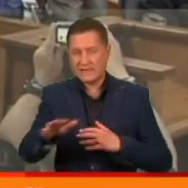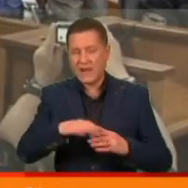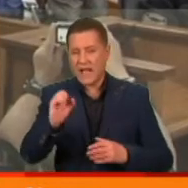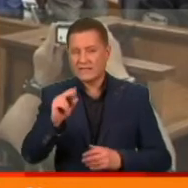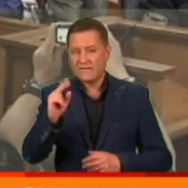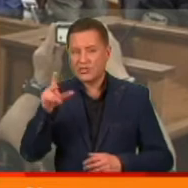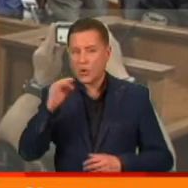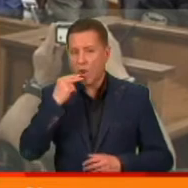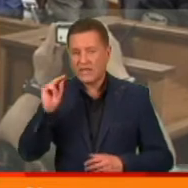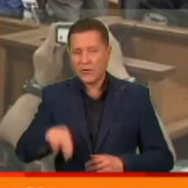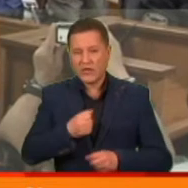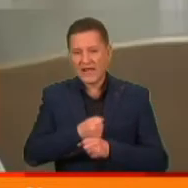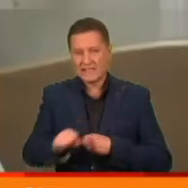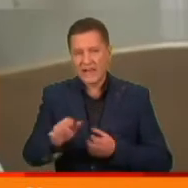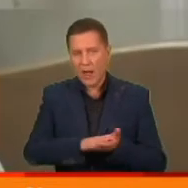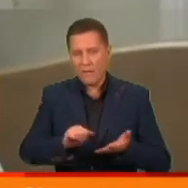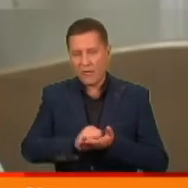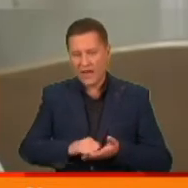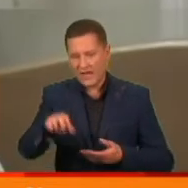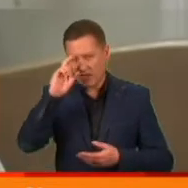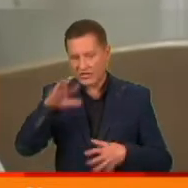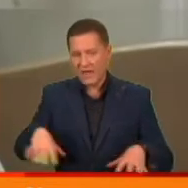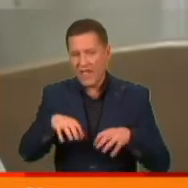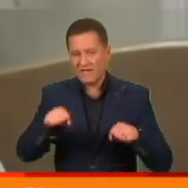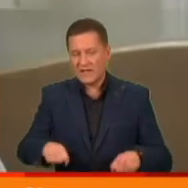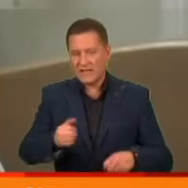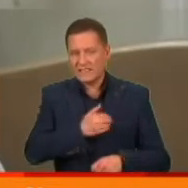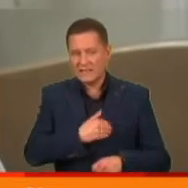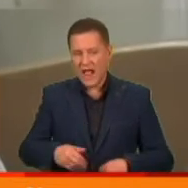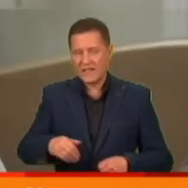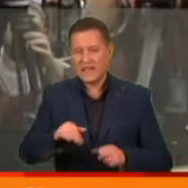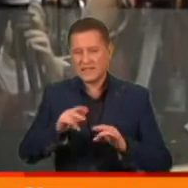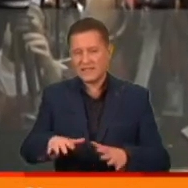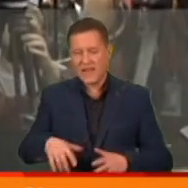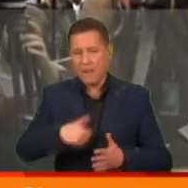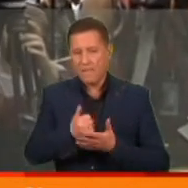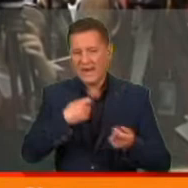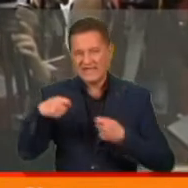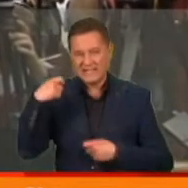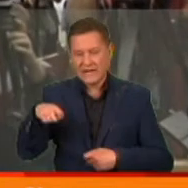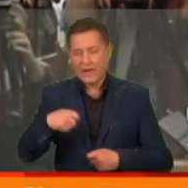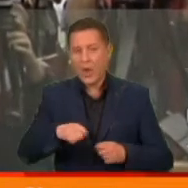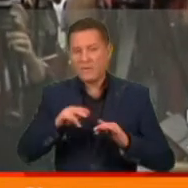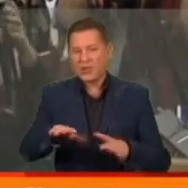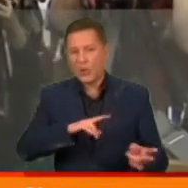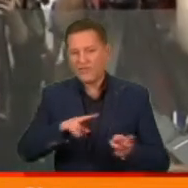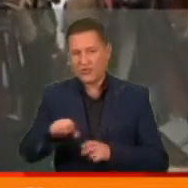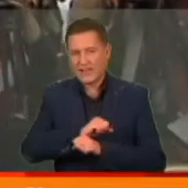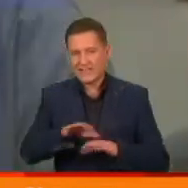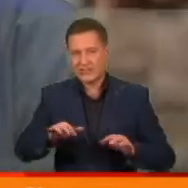Савченко інкримінують насильницьке повалення державної влади, зазіхання на життя державного діяча, підготовку терористичного акту,